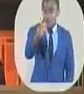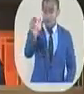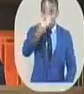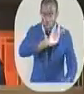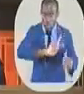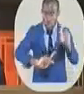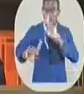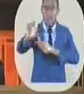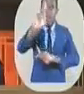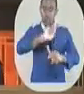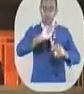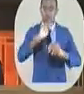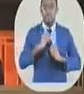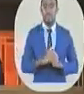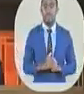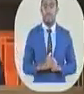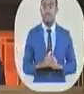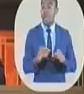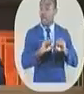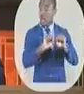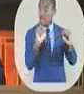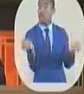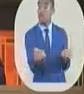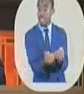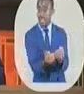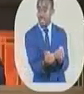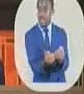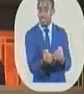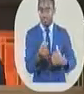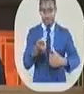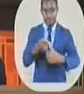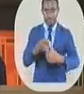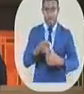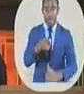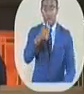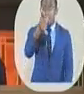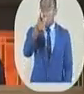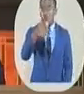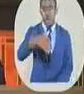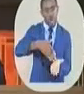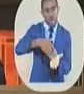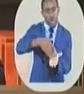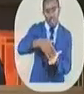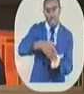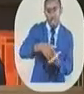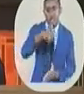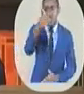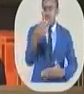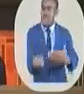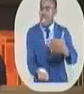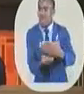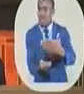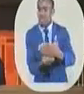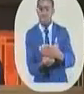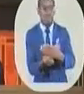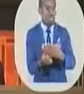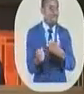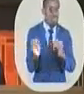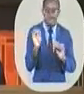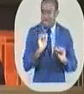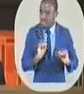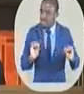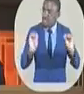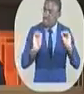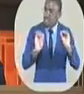exceptionnelles. Sur le plan social, pour les personnes les plus fragiles et économiquement